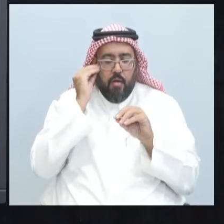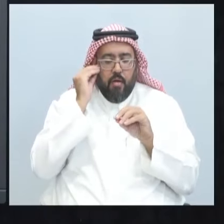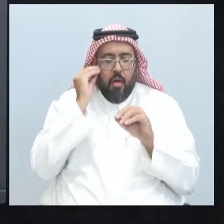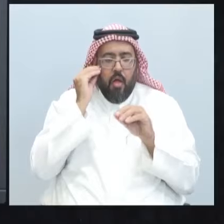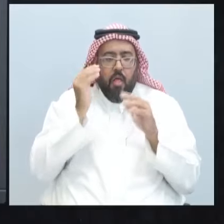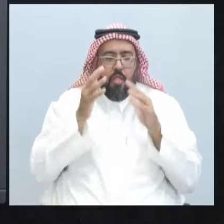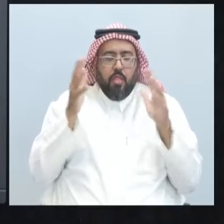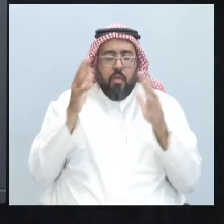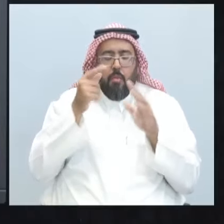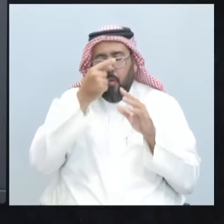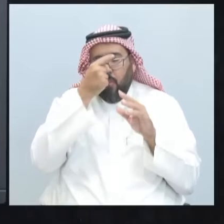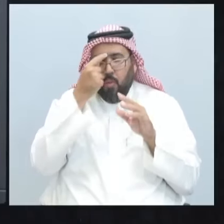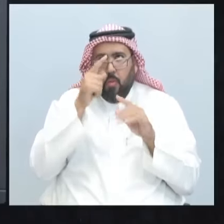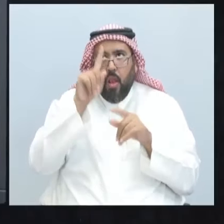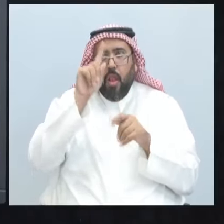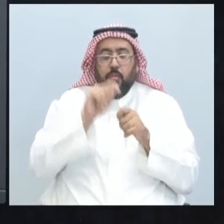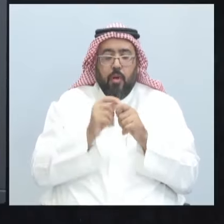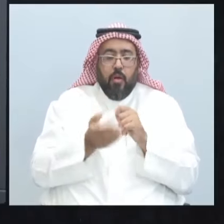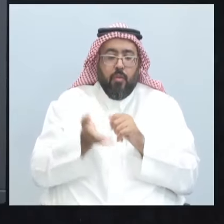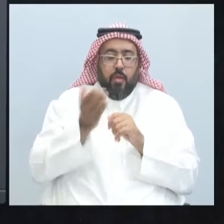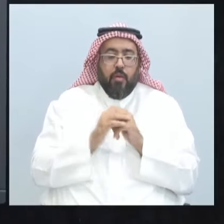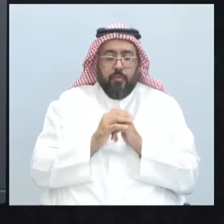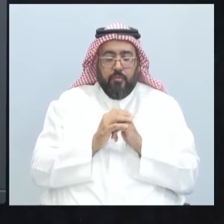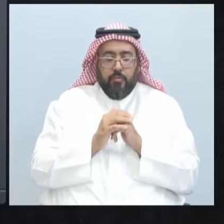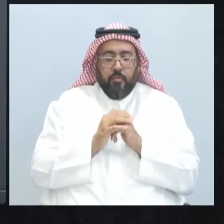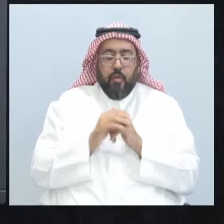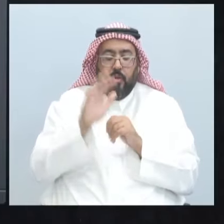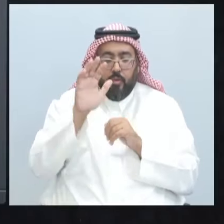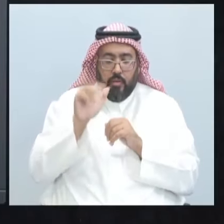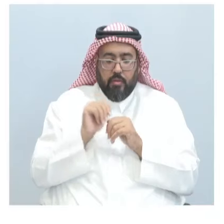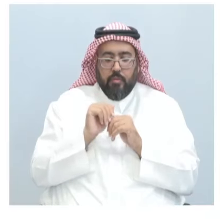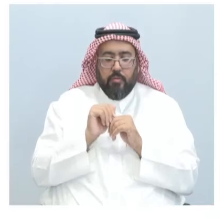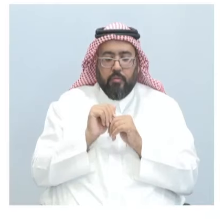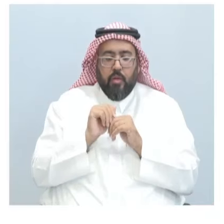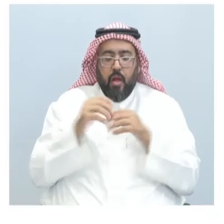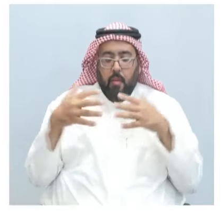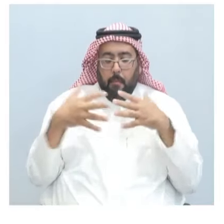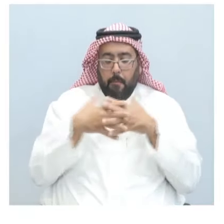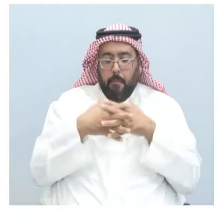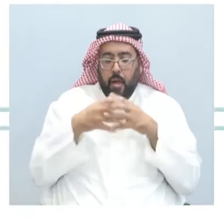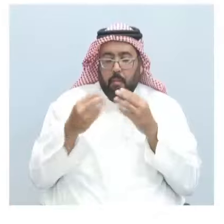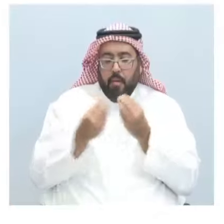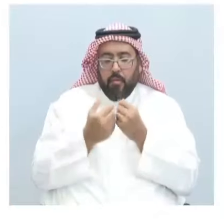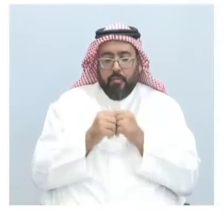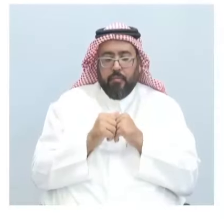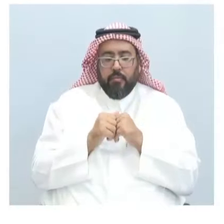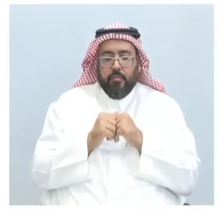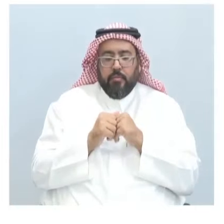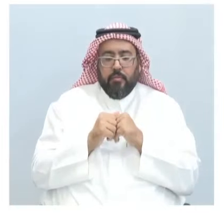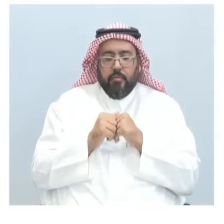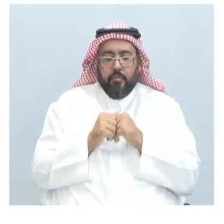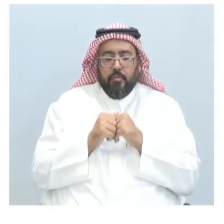عظيم قدره الله سبحانه وتعالى اذا دعونا نبدا سويا بارك الله